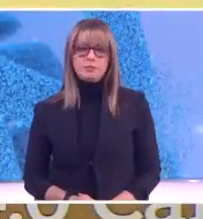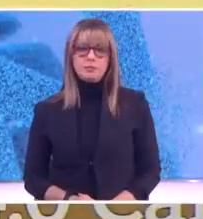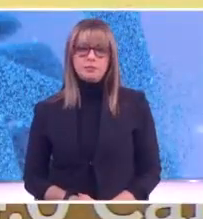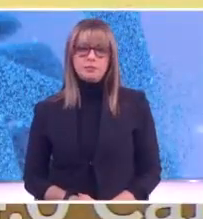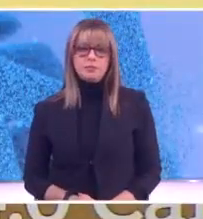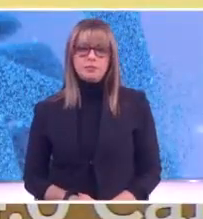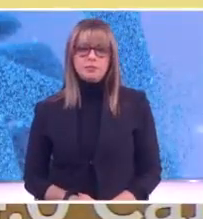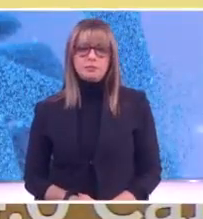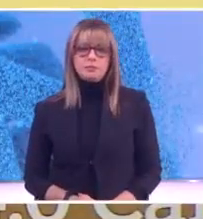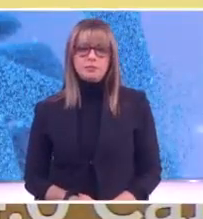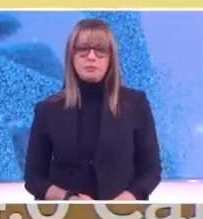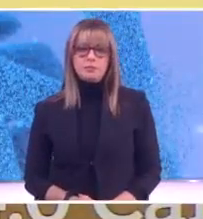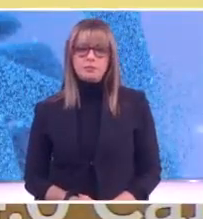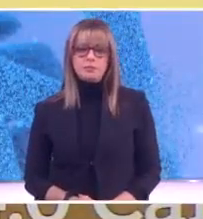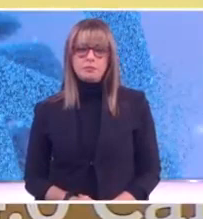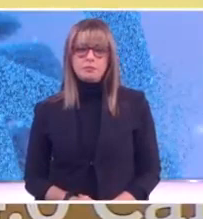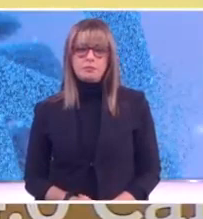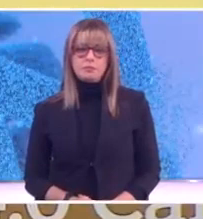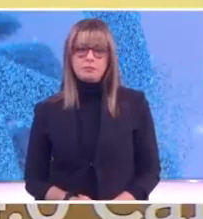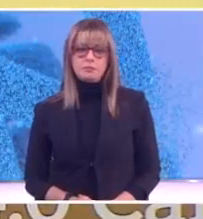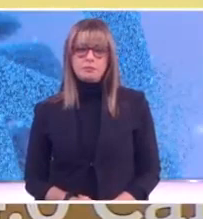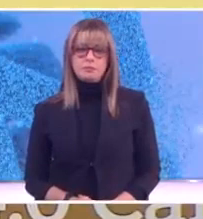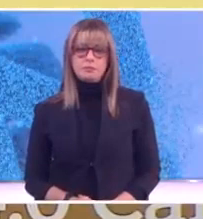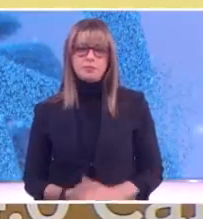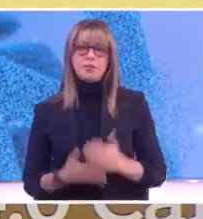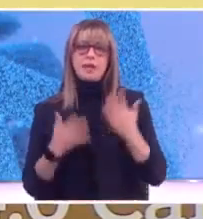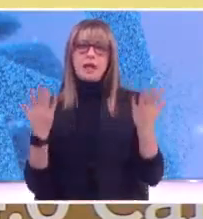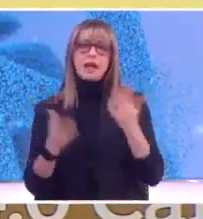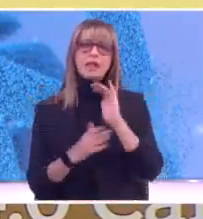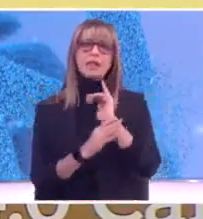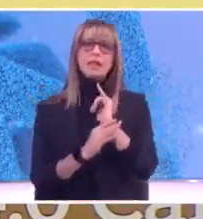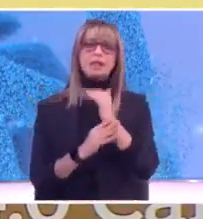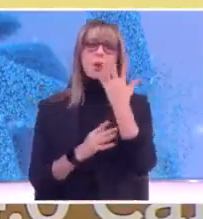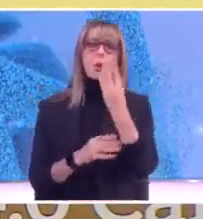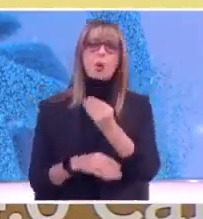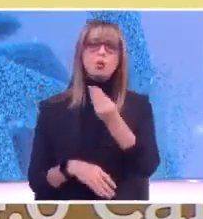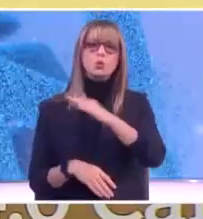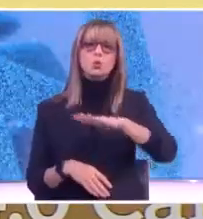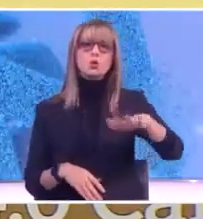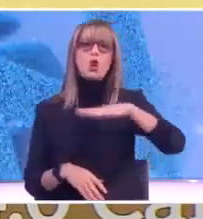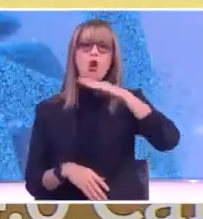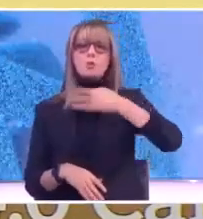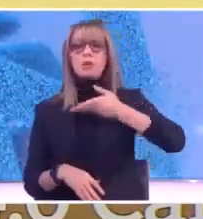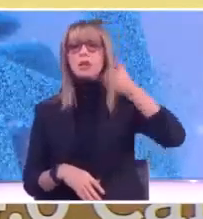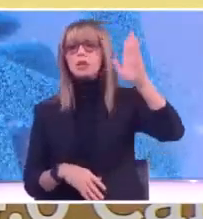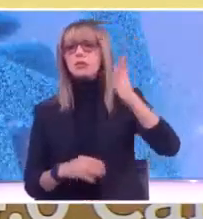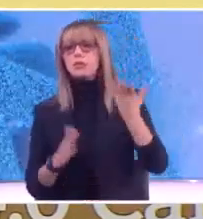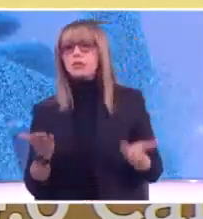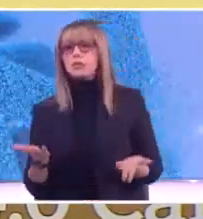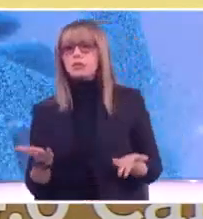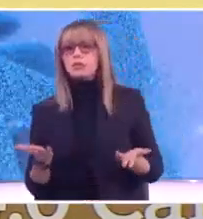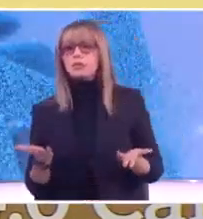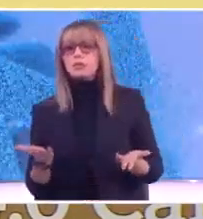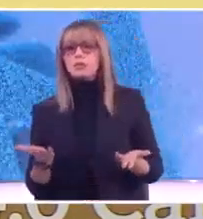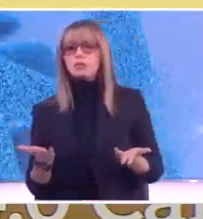En yetenekli çocuklarımız yurt dışına gidiyorlar. Sevgili hocalarıma